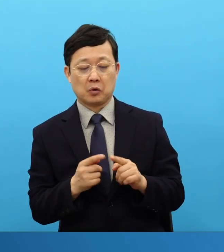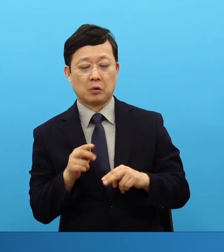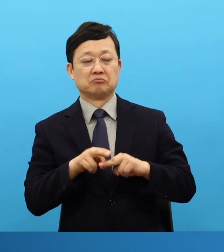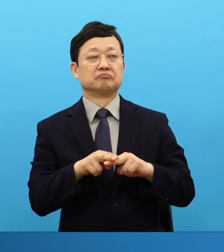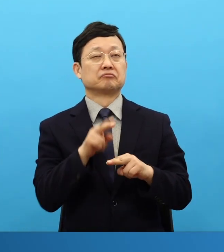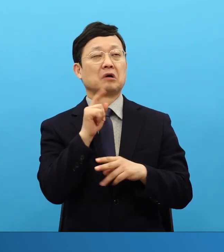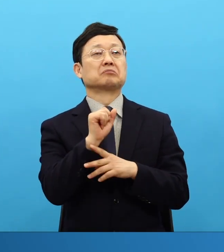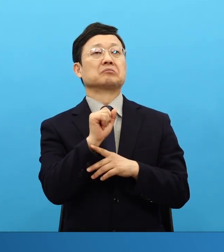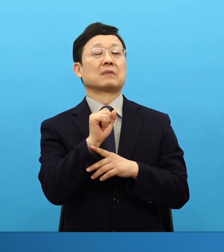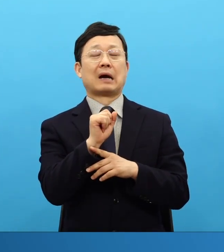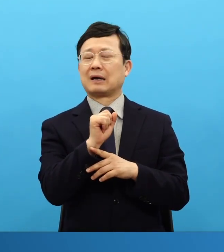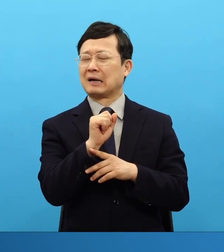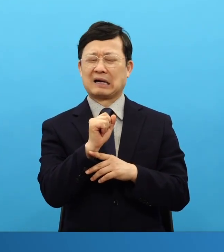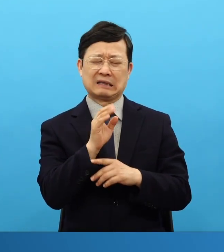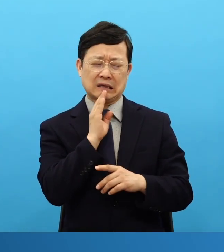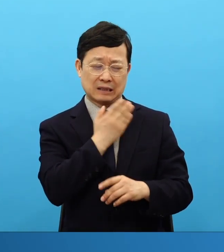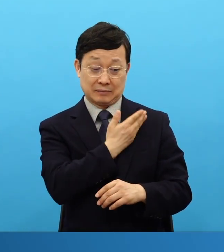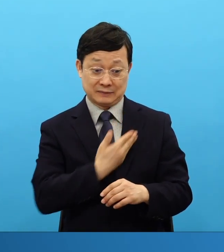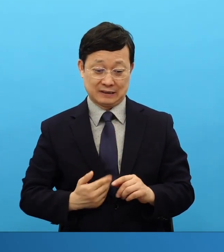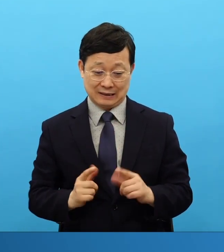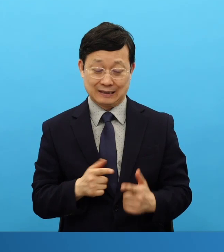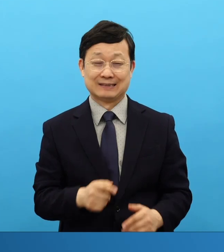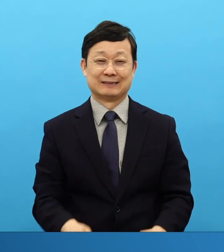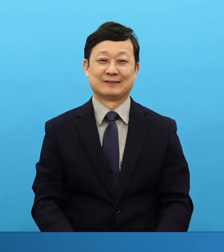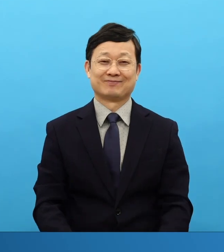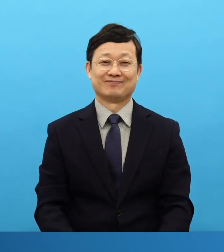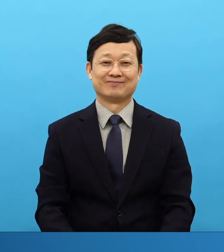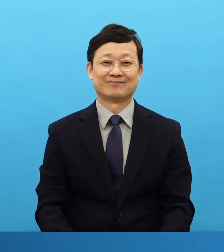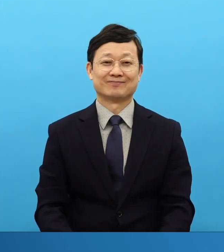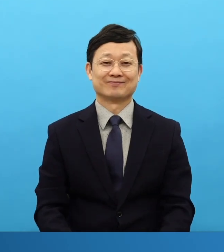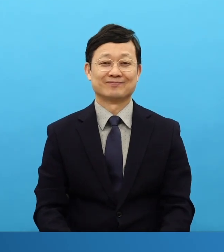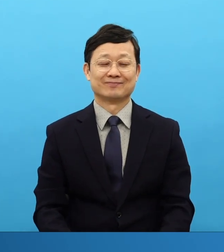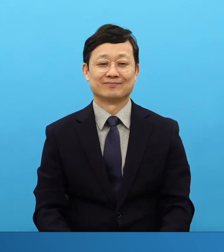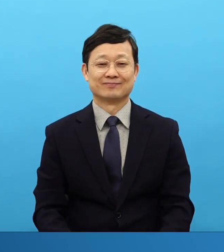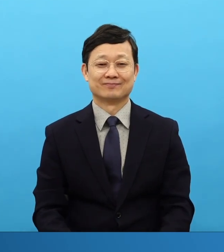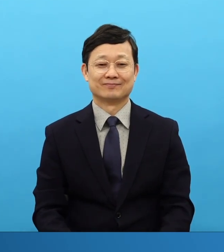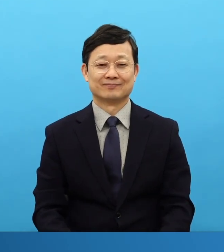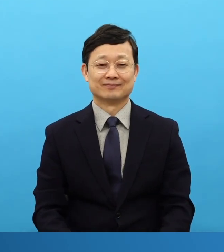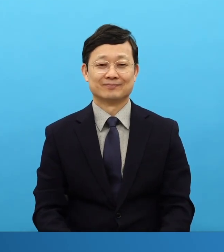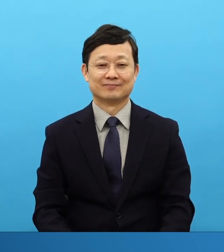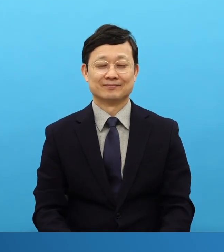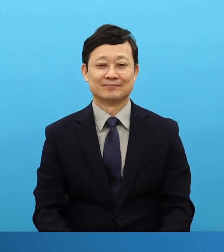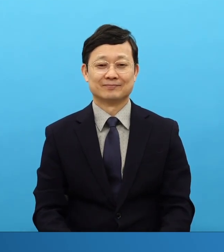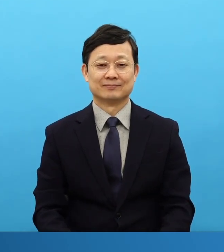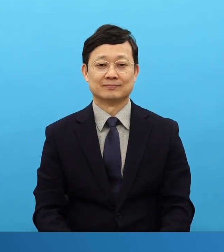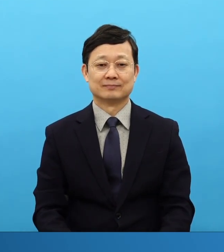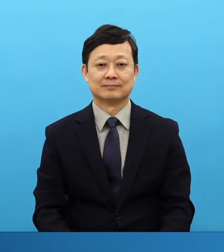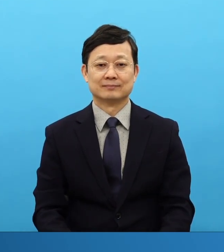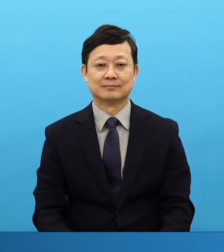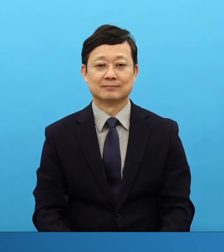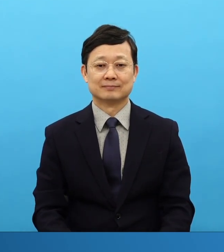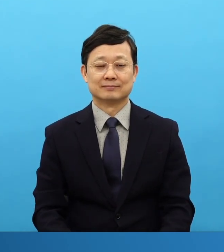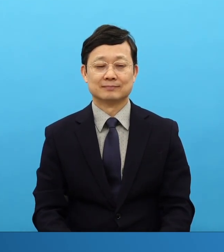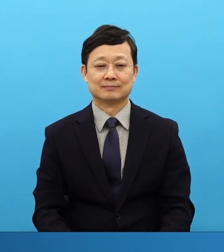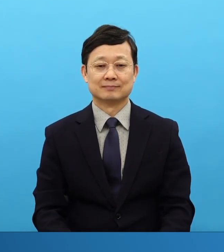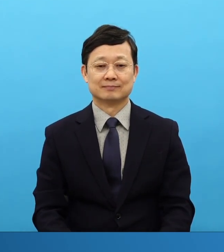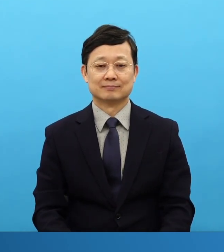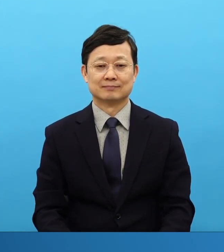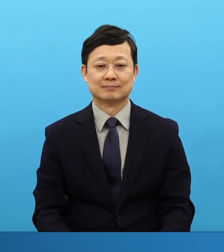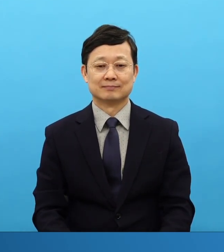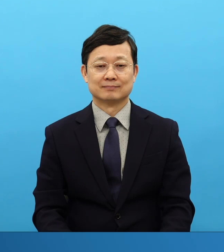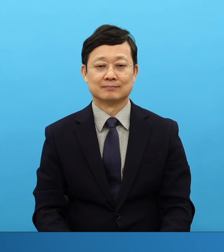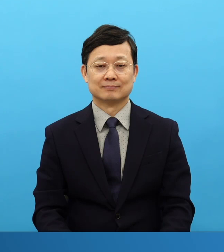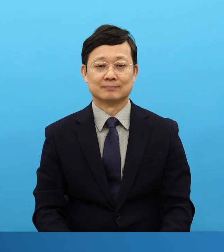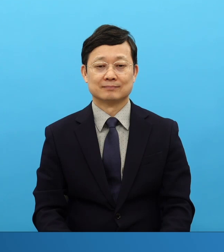아니죠. 그러나 진짜 제자는 아니란 말이에요. The assemblymen we help them and whatnot and they come to us for votes and that's not a bad thing. But we have to truly give them the